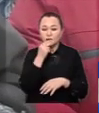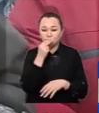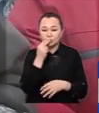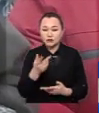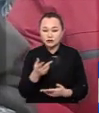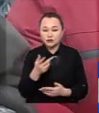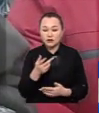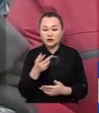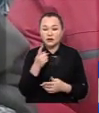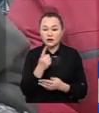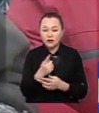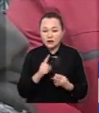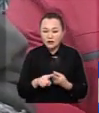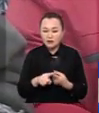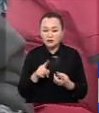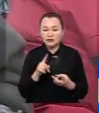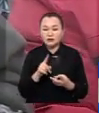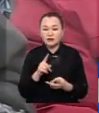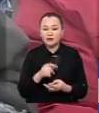Раз. И